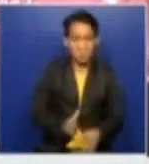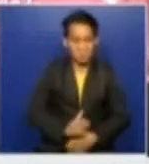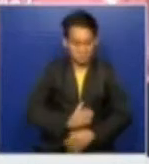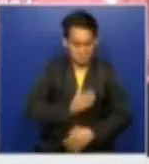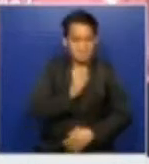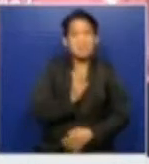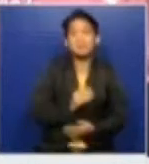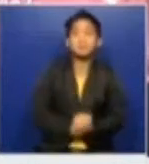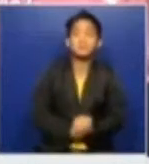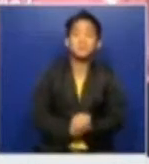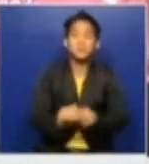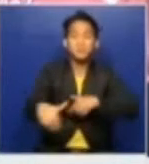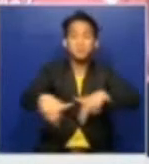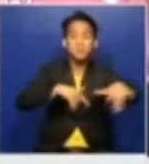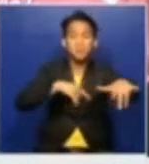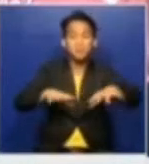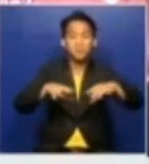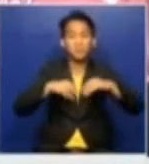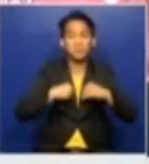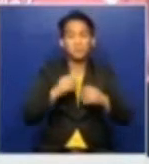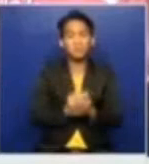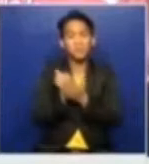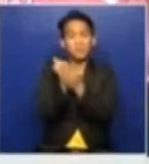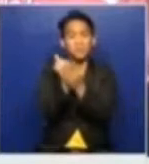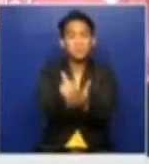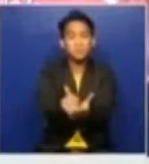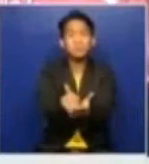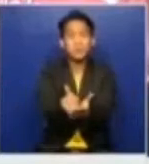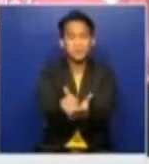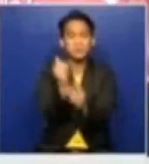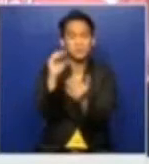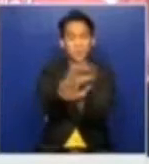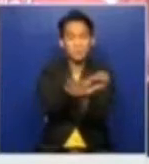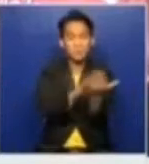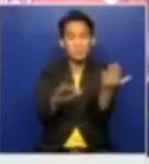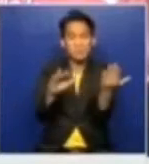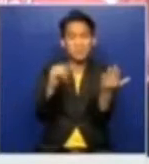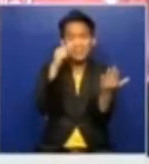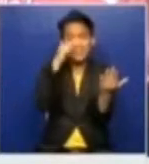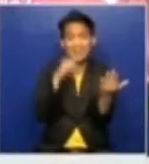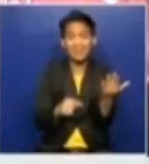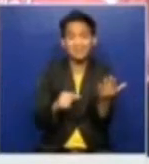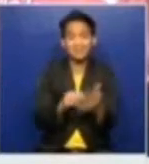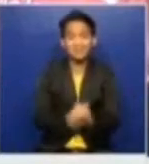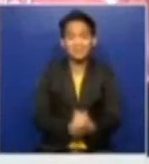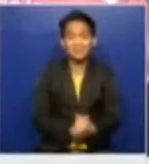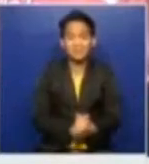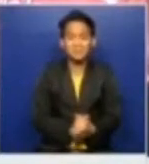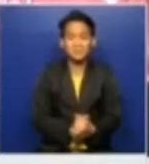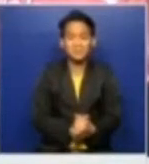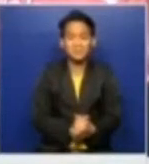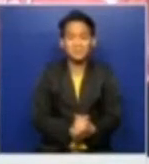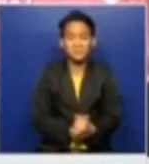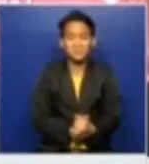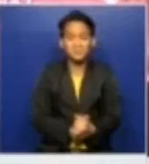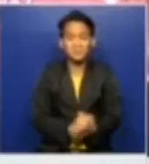ยอมรับและเป็นผู้ซึ่งช่วยเหลือประเทศชาติมายาวนานแต่ปัญหาที่พวกเราสมาชิกสภาผู้แทนทั้งส